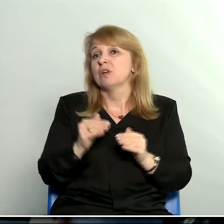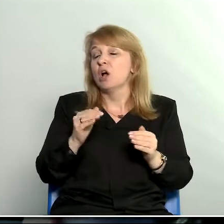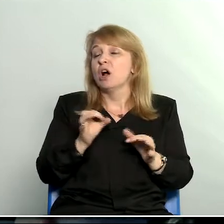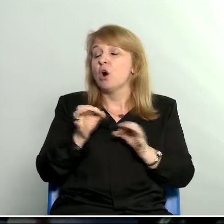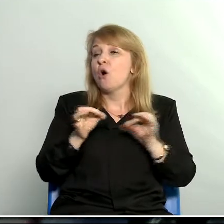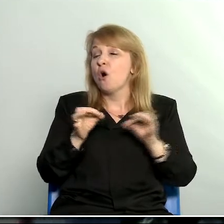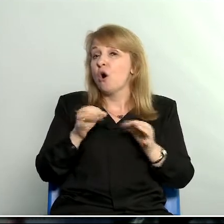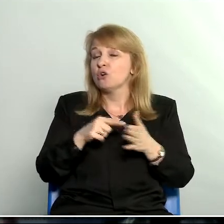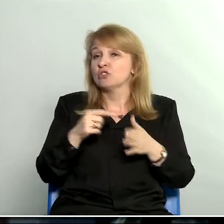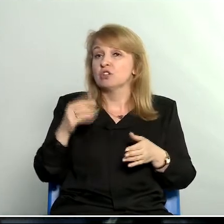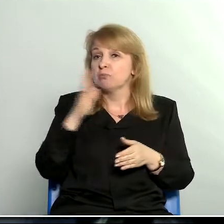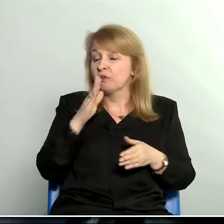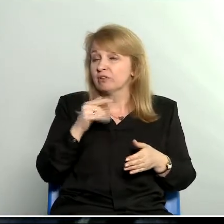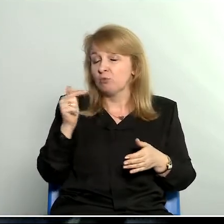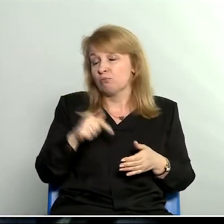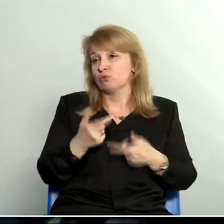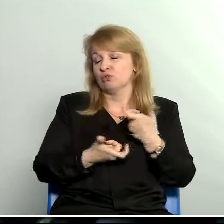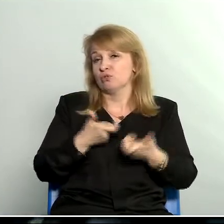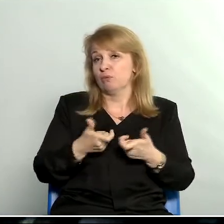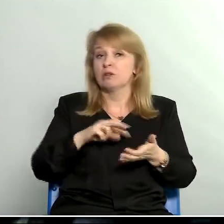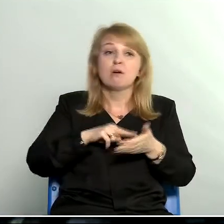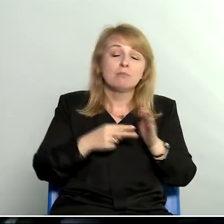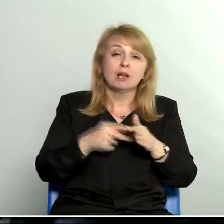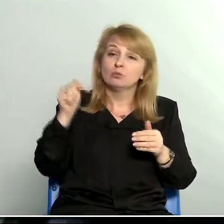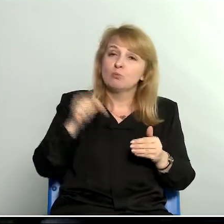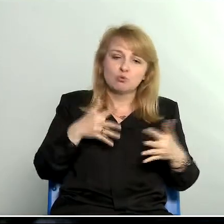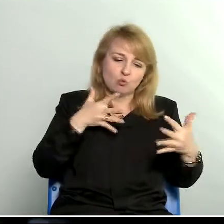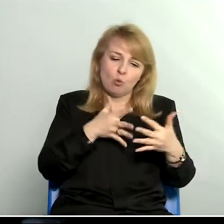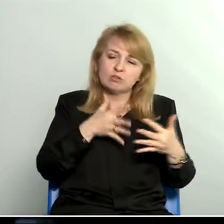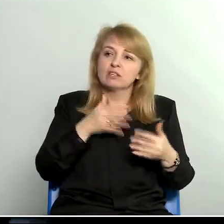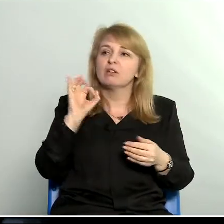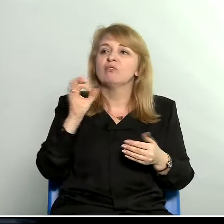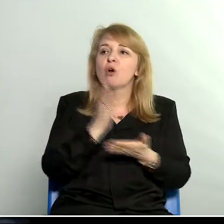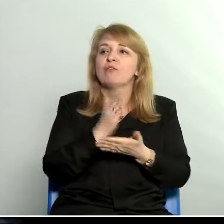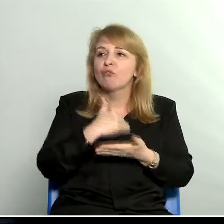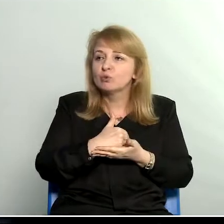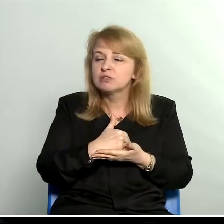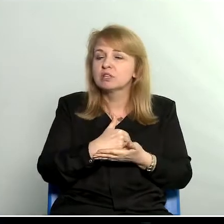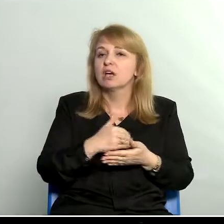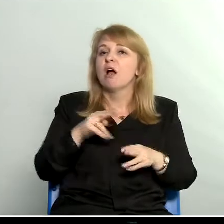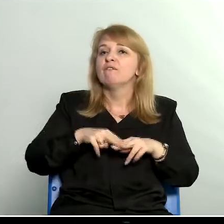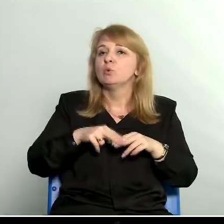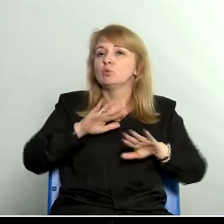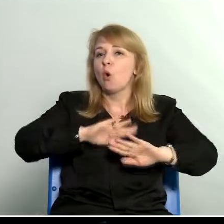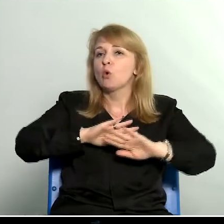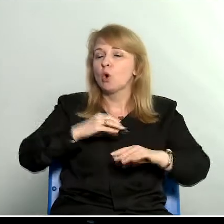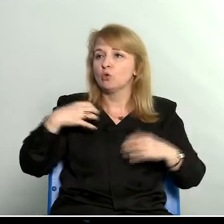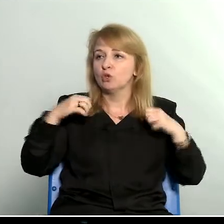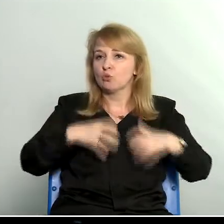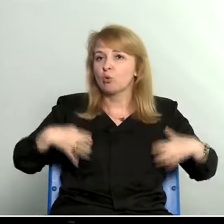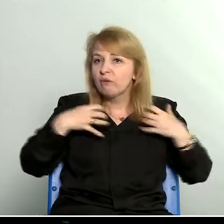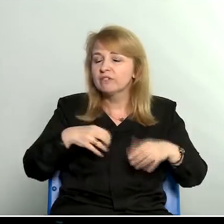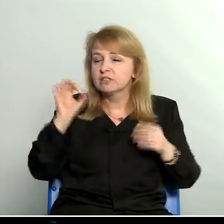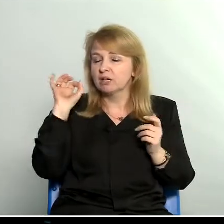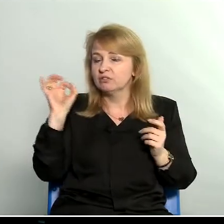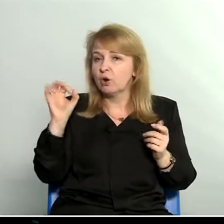zobligowani do ich stworzenia. Trwają dyskusje, czy te plany powinny być oceniane przez Wojewódzki Fundusz Ochrony Środowiska. Aby